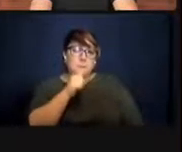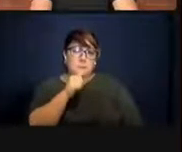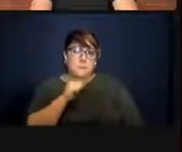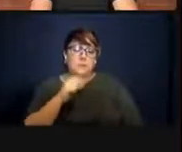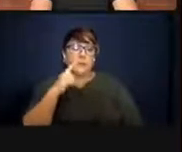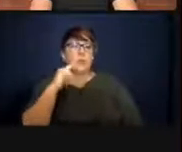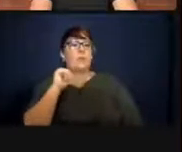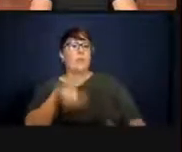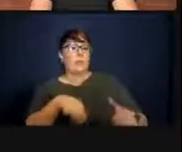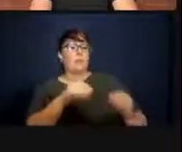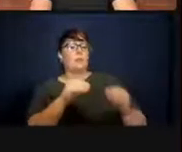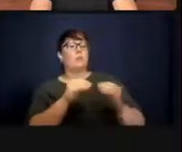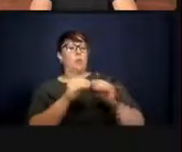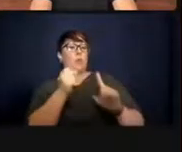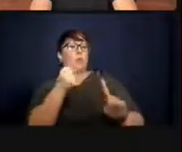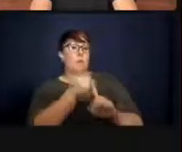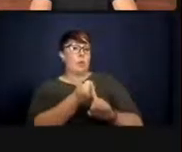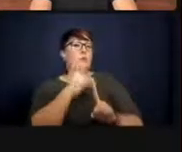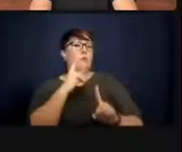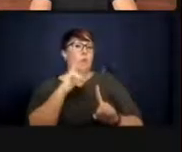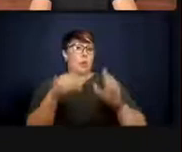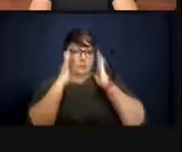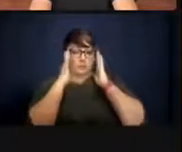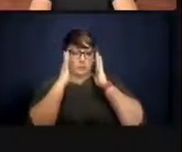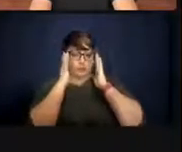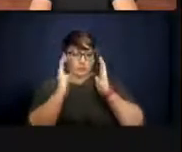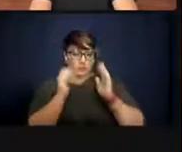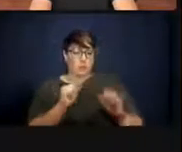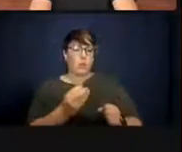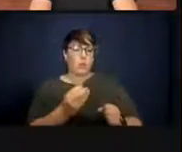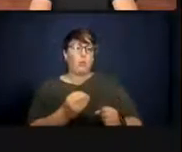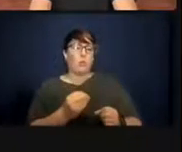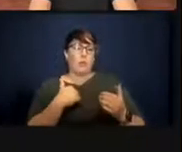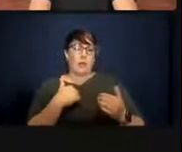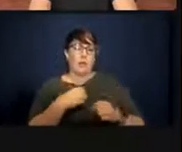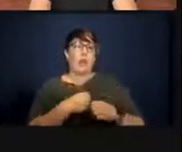lakini nilikaa tu nikingojea masomo kama haya